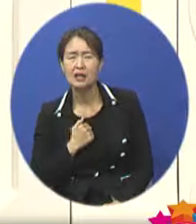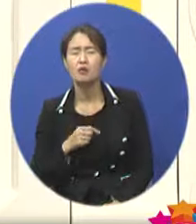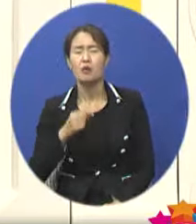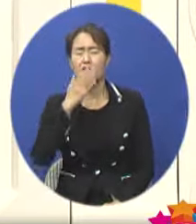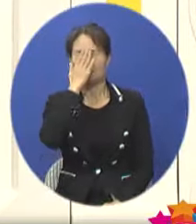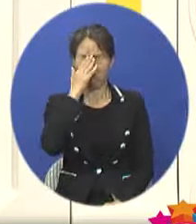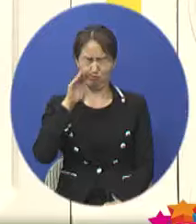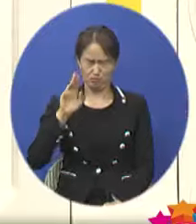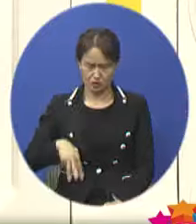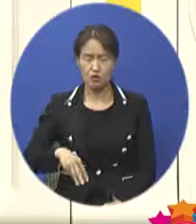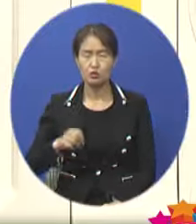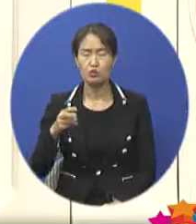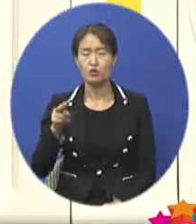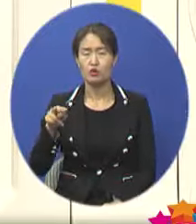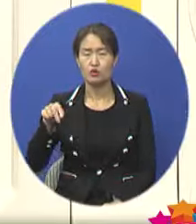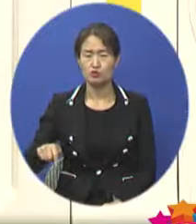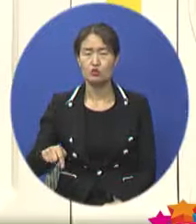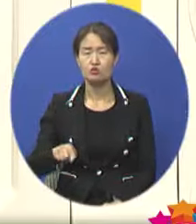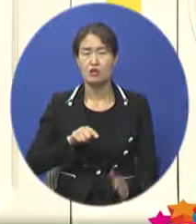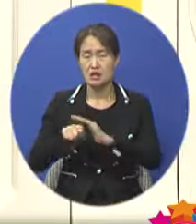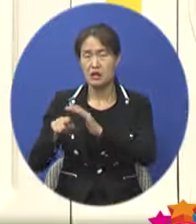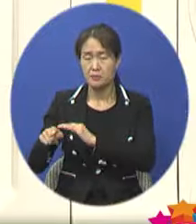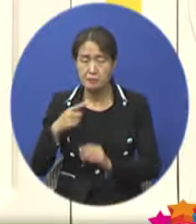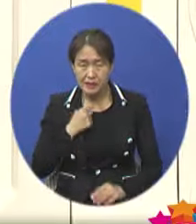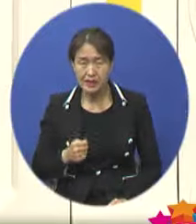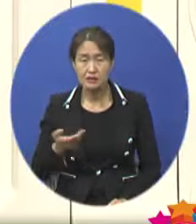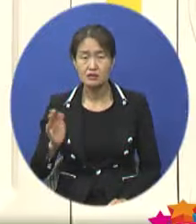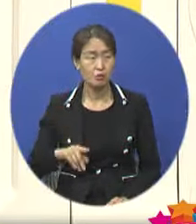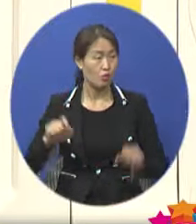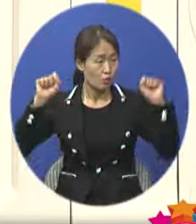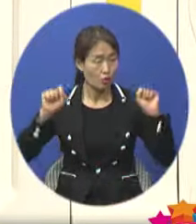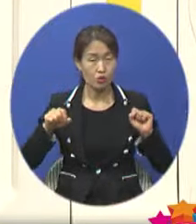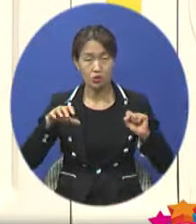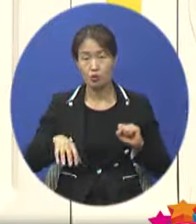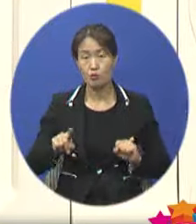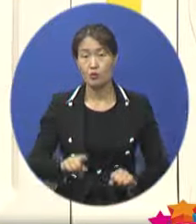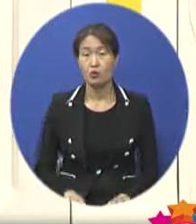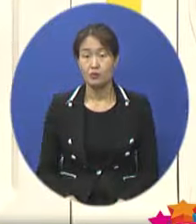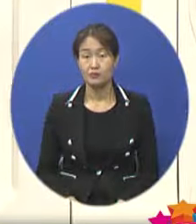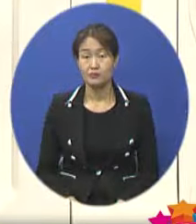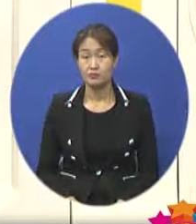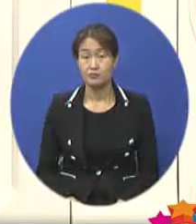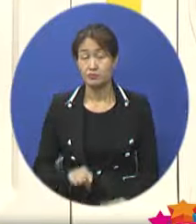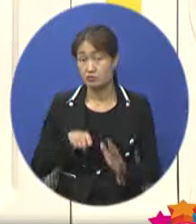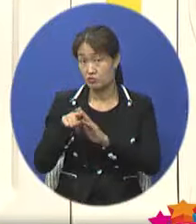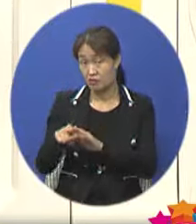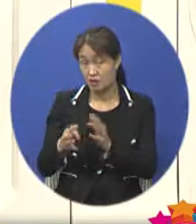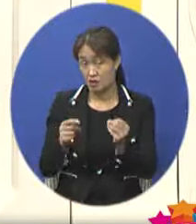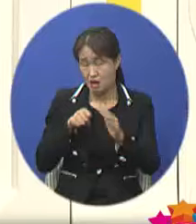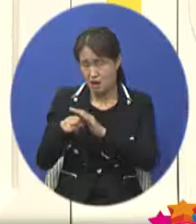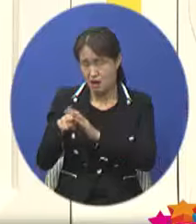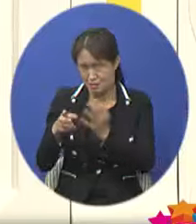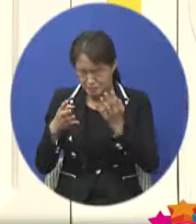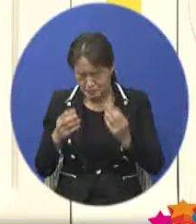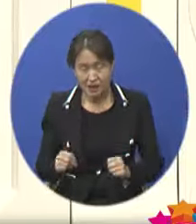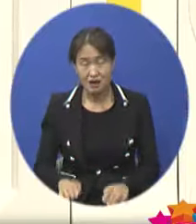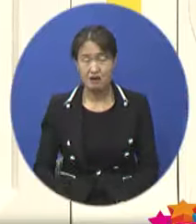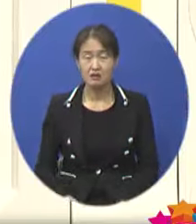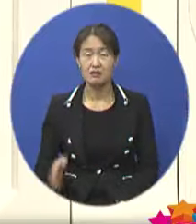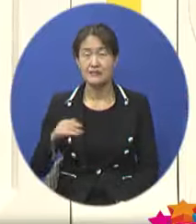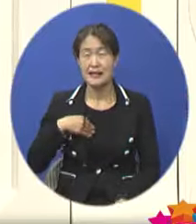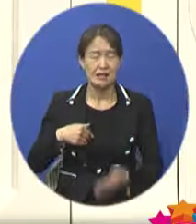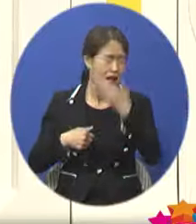순천도 가고 예. 여수도 가고 이제 예. 가는데 그 무슨 체육관 있잖아요. 그 예. 구동 체육관인가요? 예. 그쪽에 이제 많이 갔었는데 요즘에 예. 사람들이 나